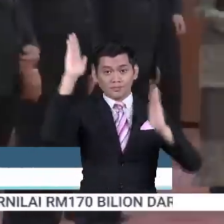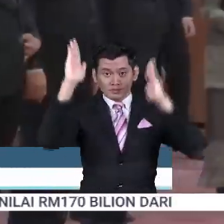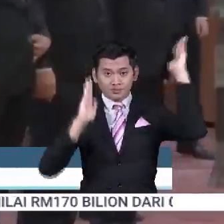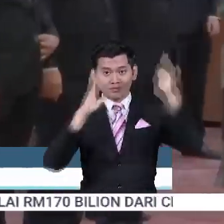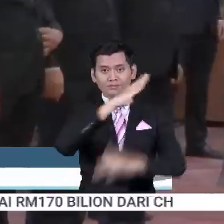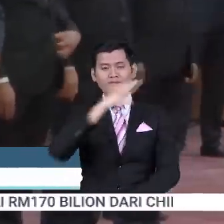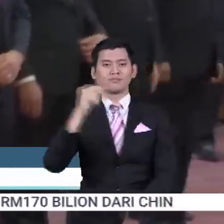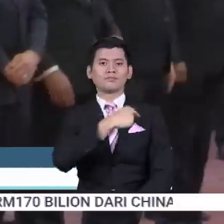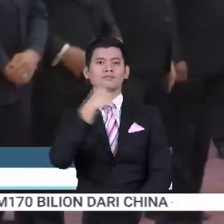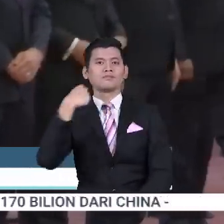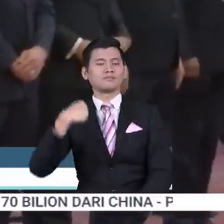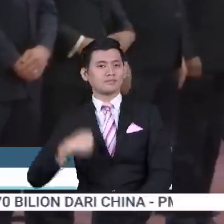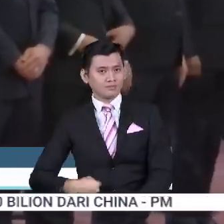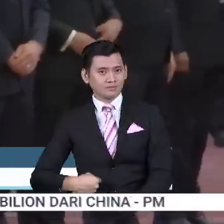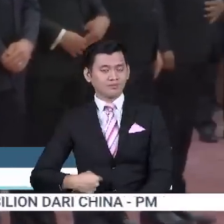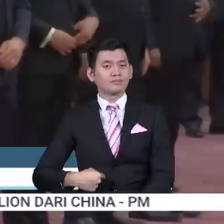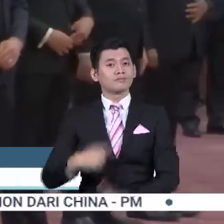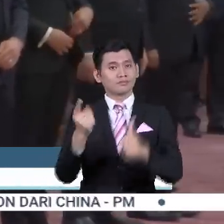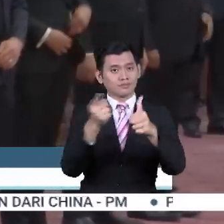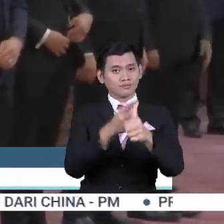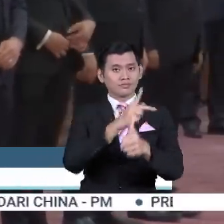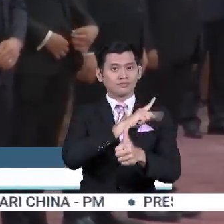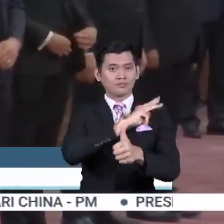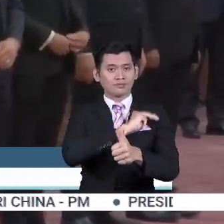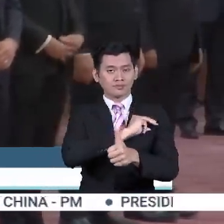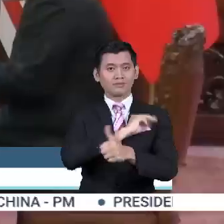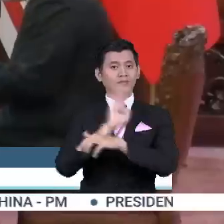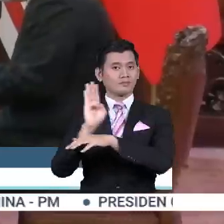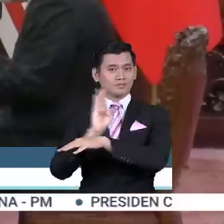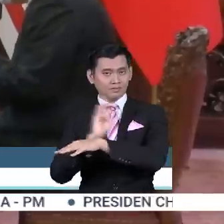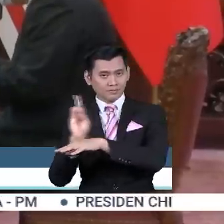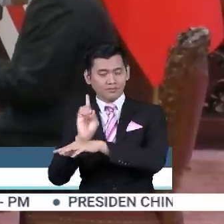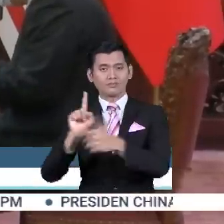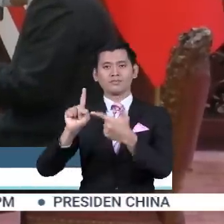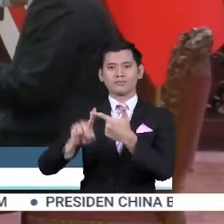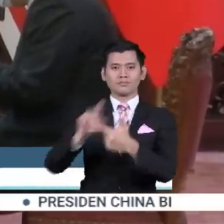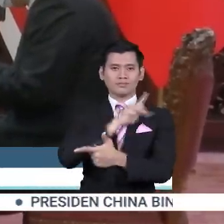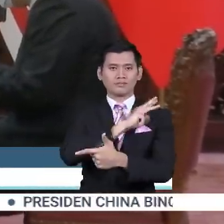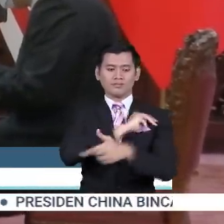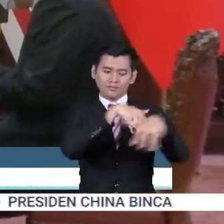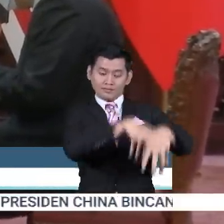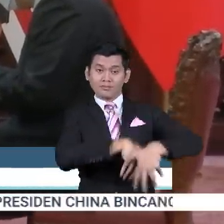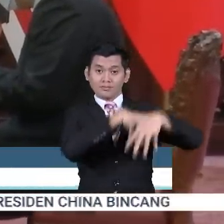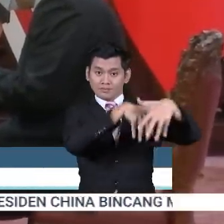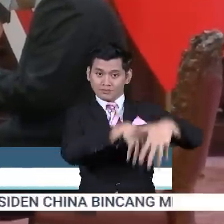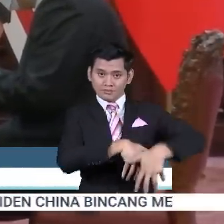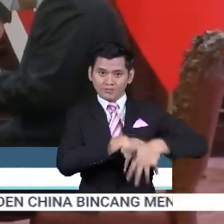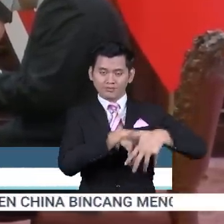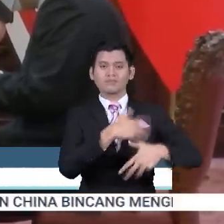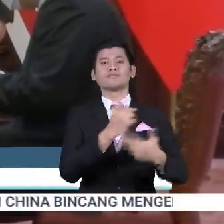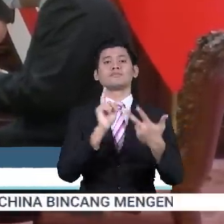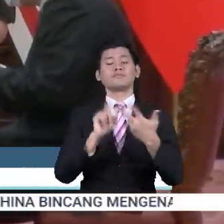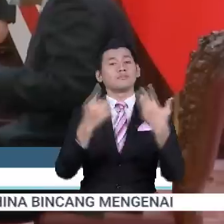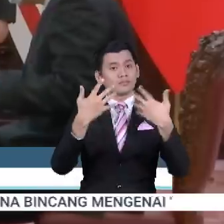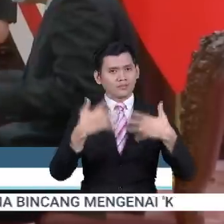China, antaranya membabitkan Kementerian Perdagangan Antarabangsa dan Industri serta Kementerian Pertanian dan Keterjaminan Makanan.